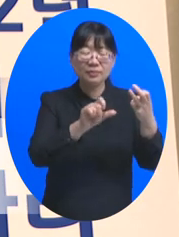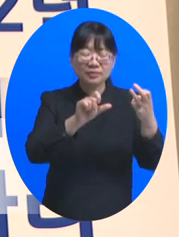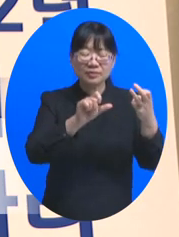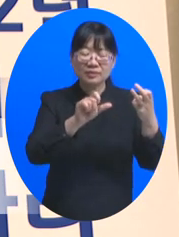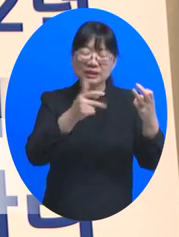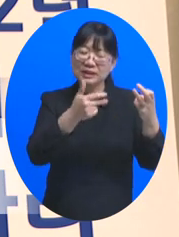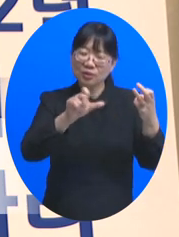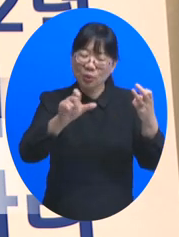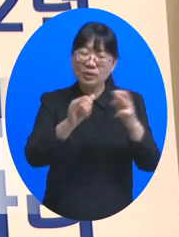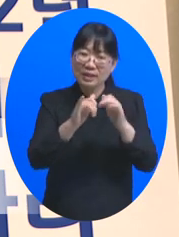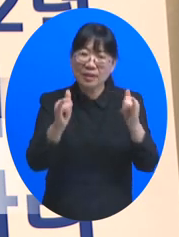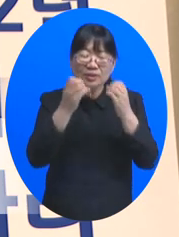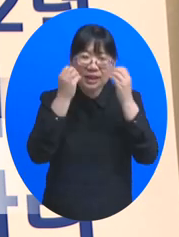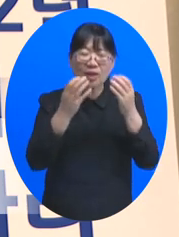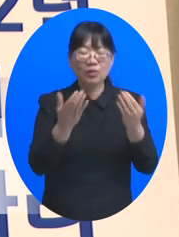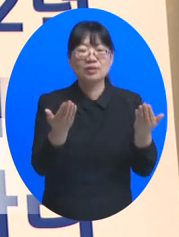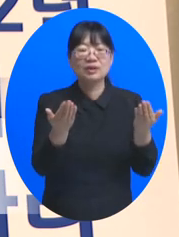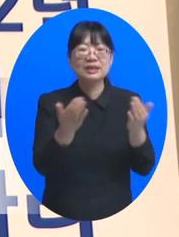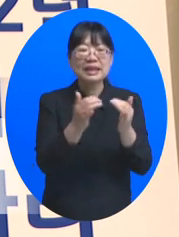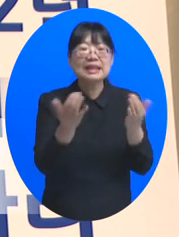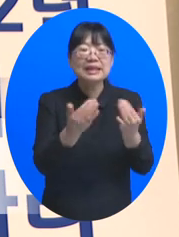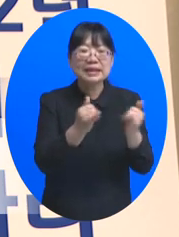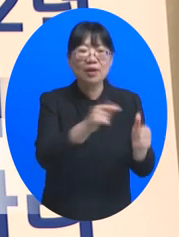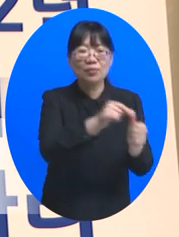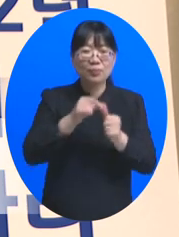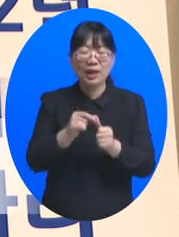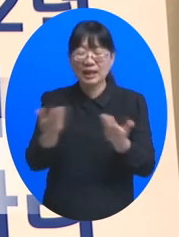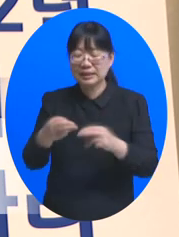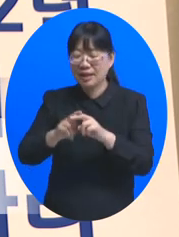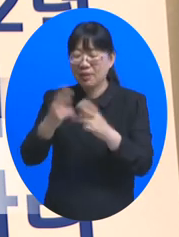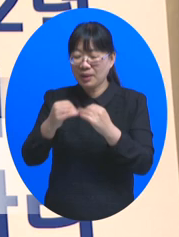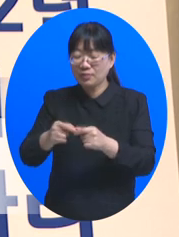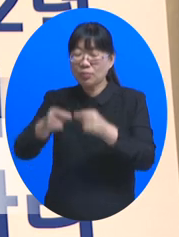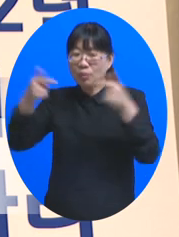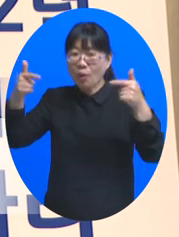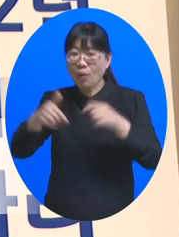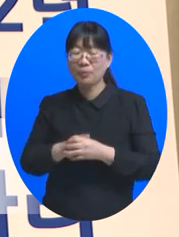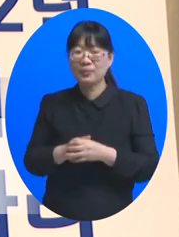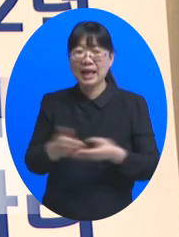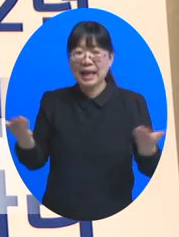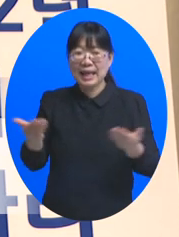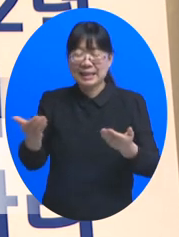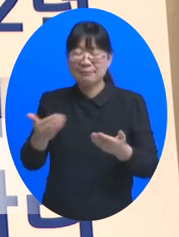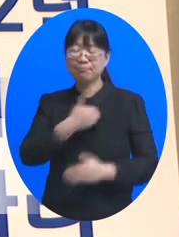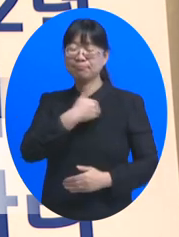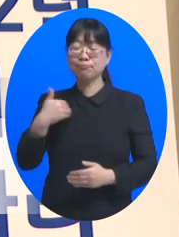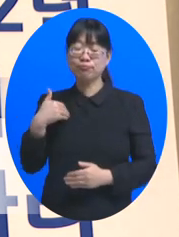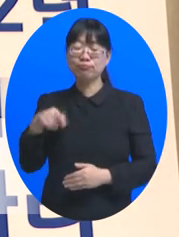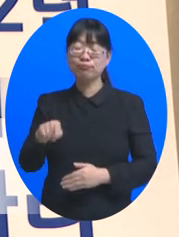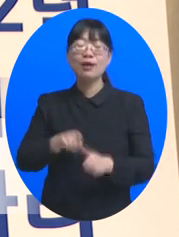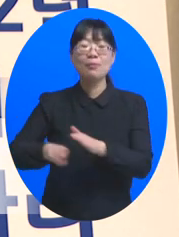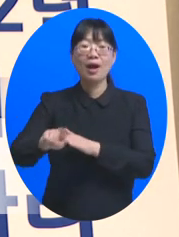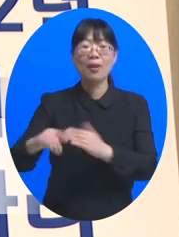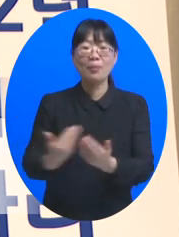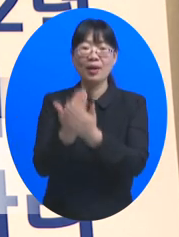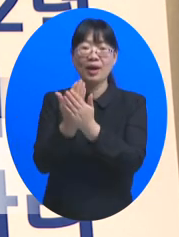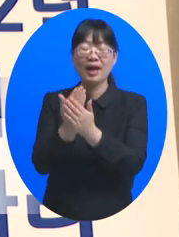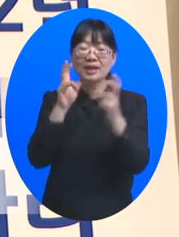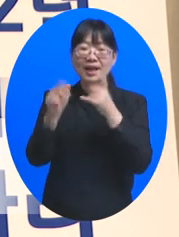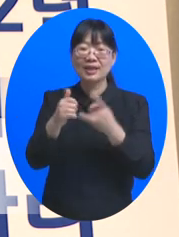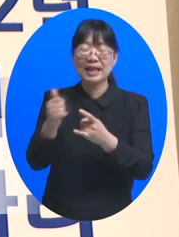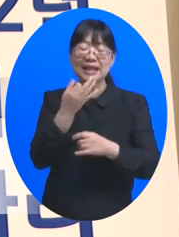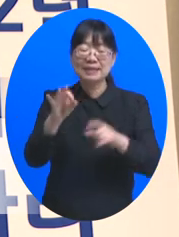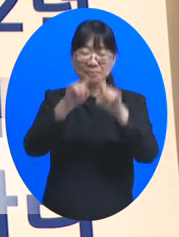늘리거나 일자리 질을 선도적으로 개선한 기업에게는 인증패를 드리고 또 다양한 혜택을 제공해서